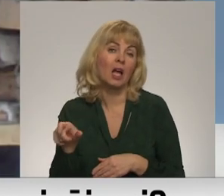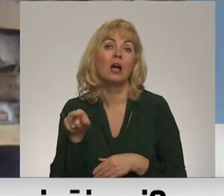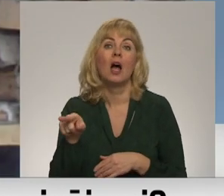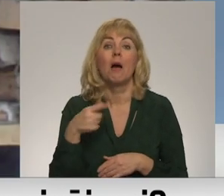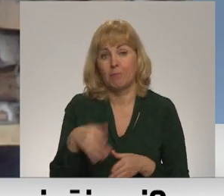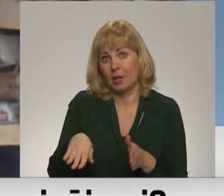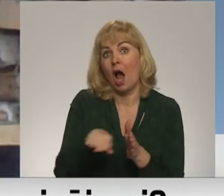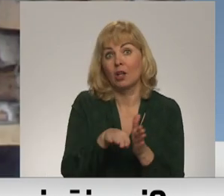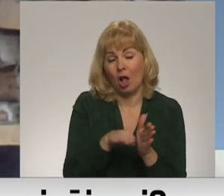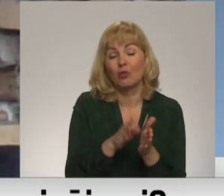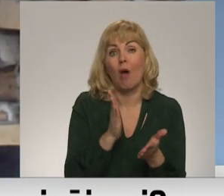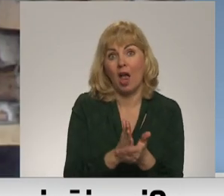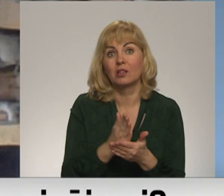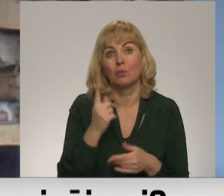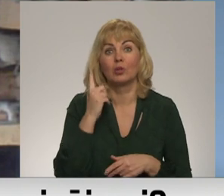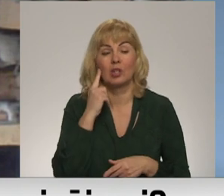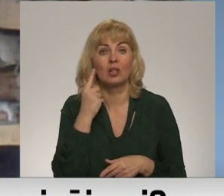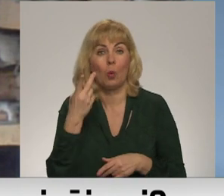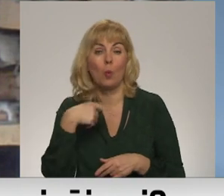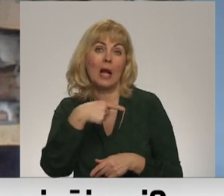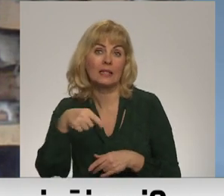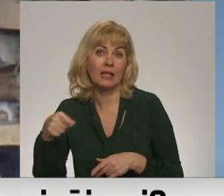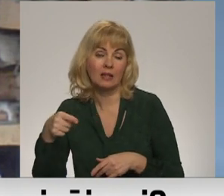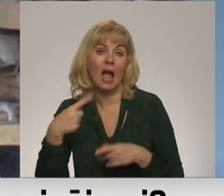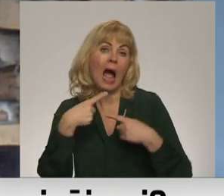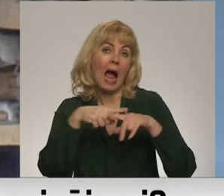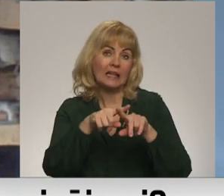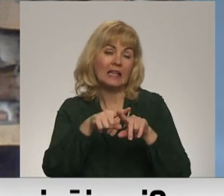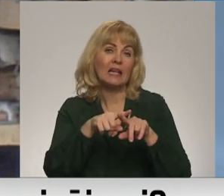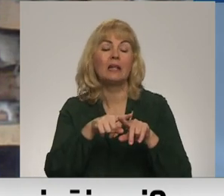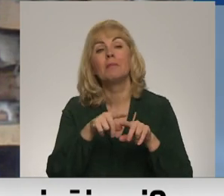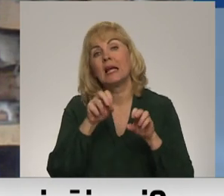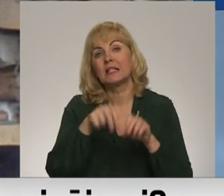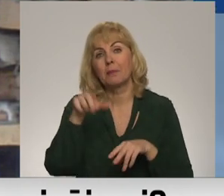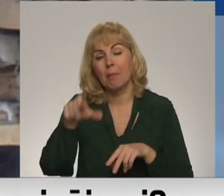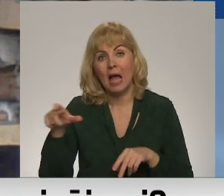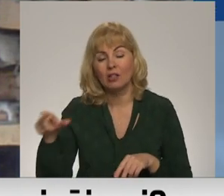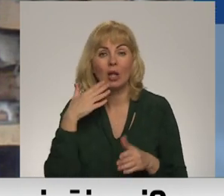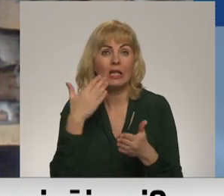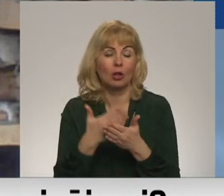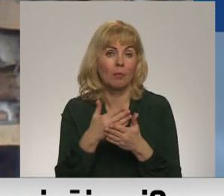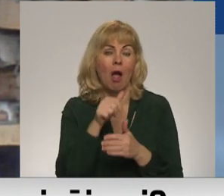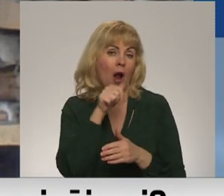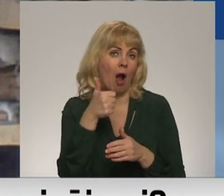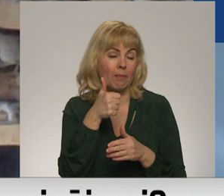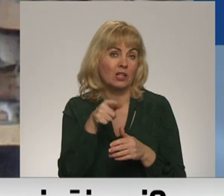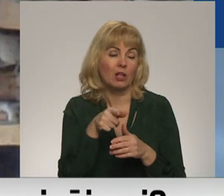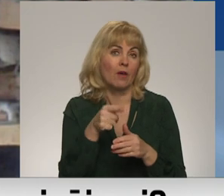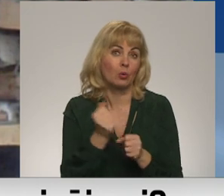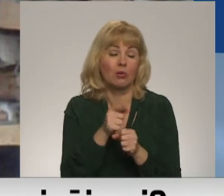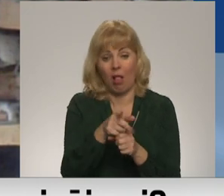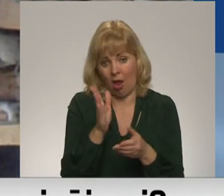cilvēki piedalās. Es esmu arī dzirdējis no citiem IT entuziastiem, teiksim, ieteikumu, kāpēc nevarat uztaisīt, ka tas notiek